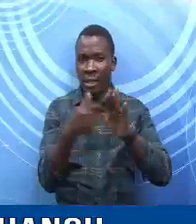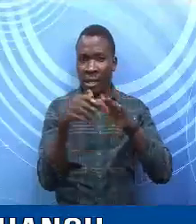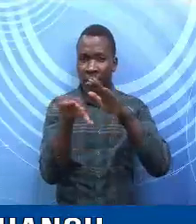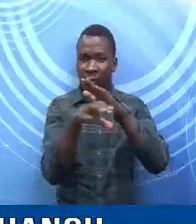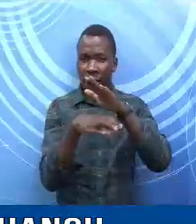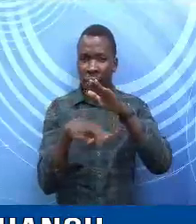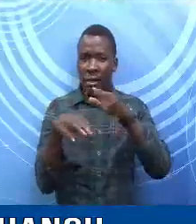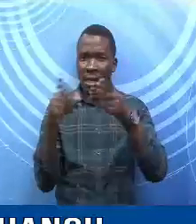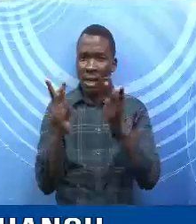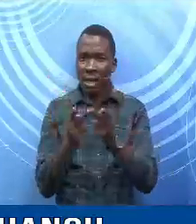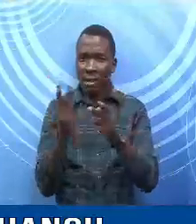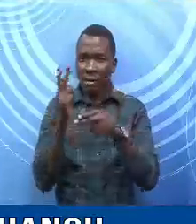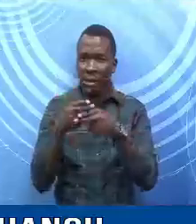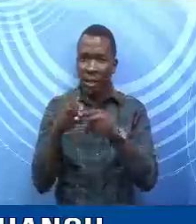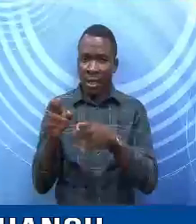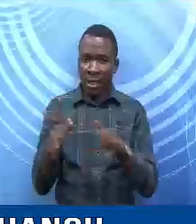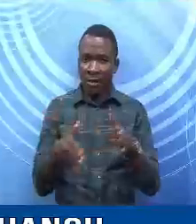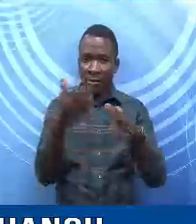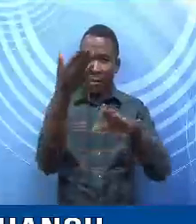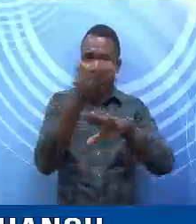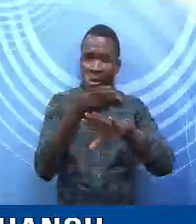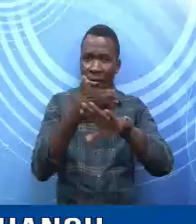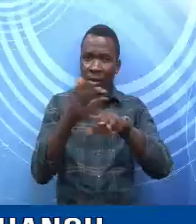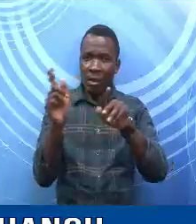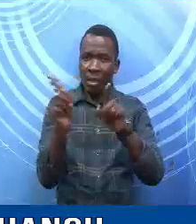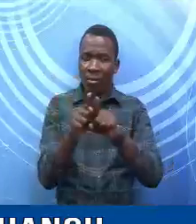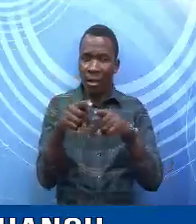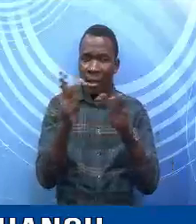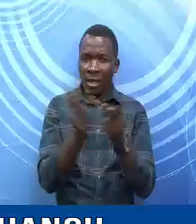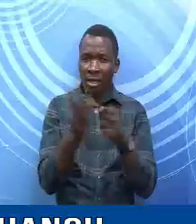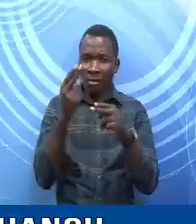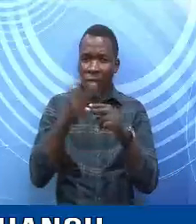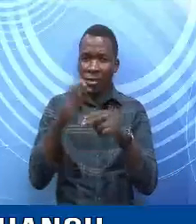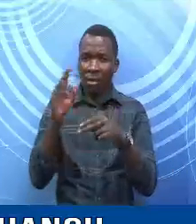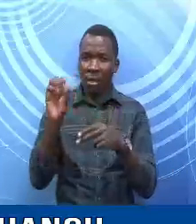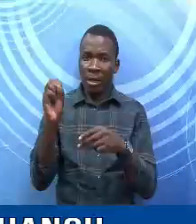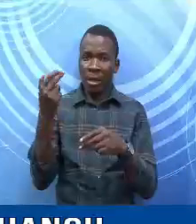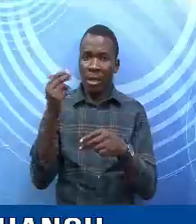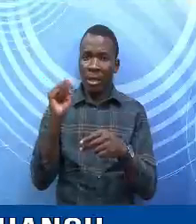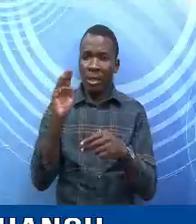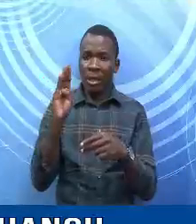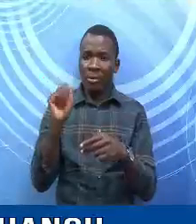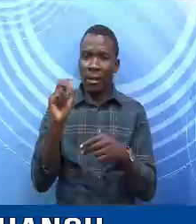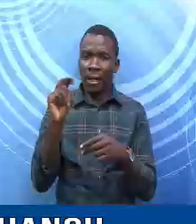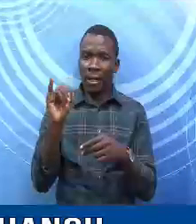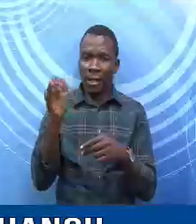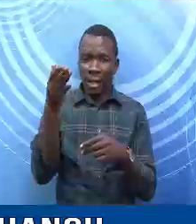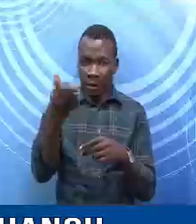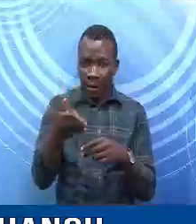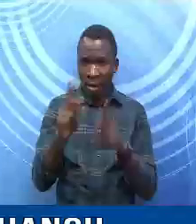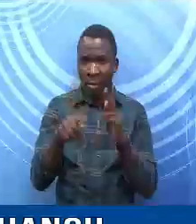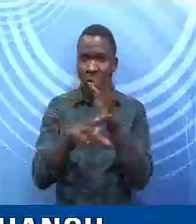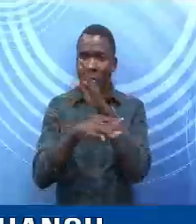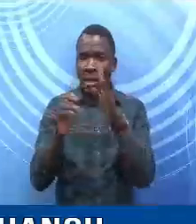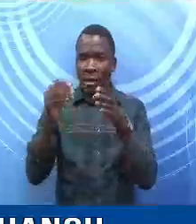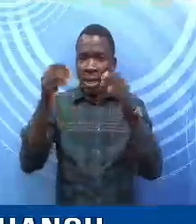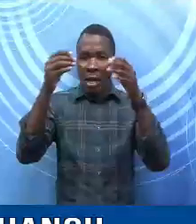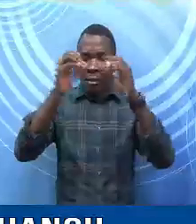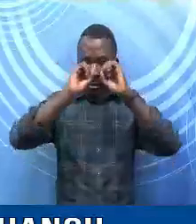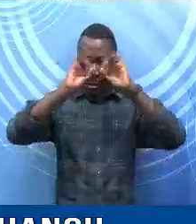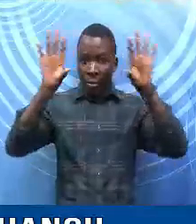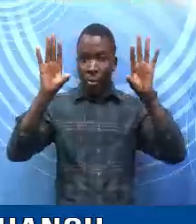mu y'urupfu ndetse no ku rutoki kwa Shabani ngo hakunze kuba abantu bambura abantu, yewe ngo niyo haba ku manywa bagahita biruka. Iyi